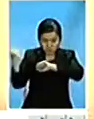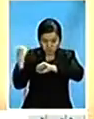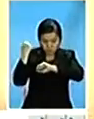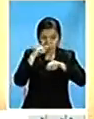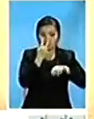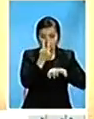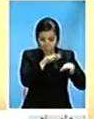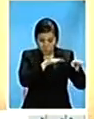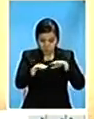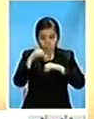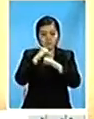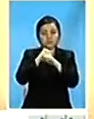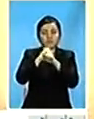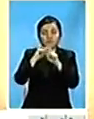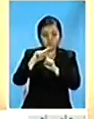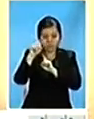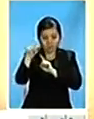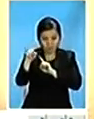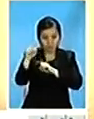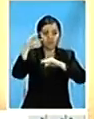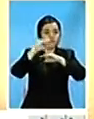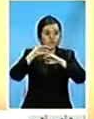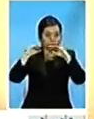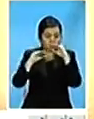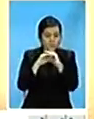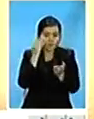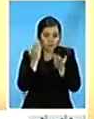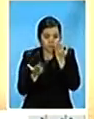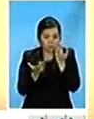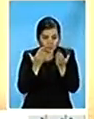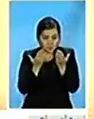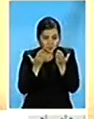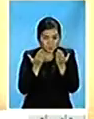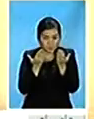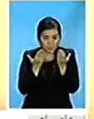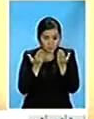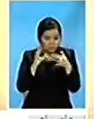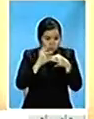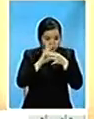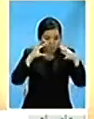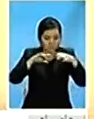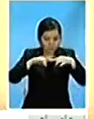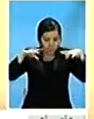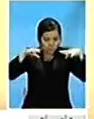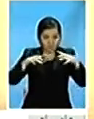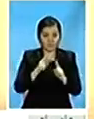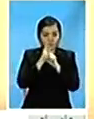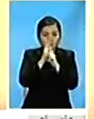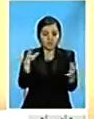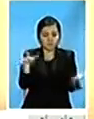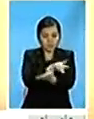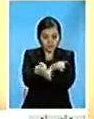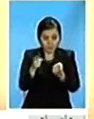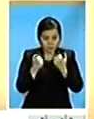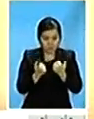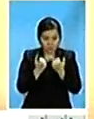าทิเช่น 1. โครงการหรือรายการที่ไม่สอดคล้องกับสถานการณ์ปัจจุบันหรือโครงการ